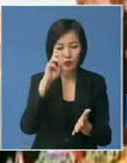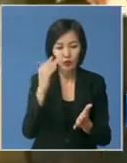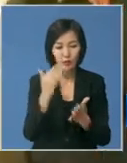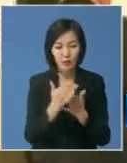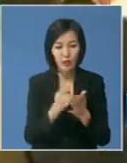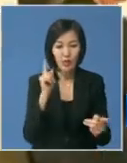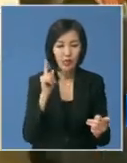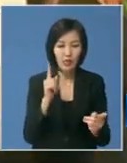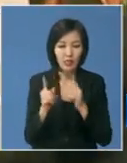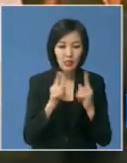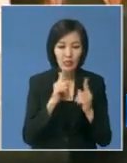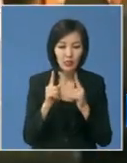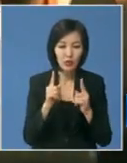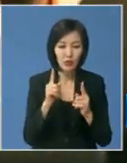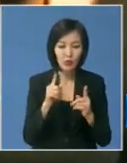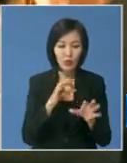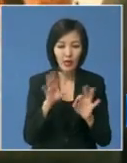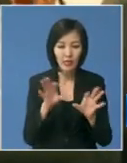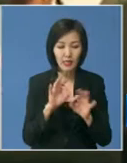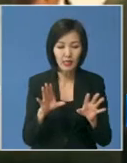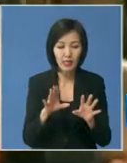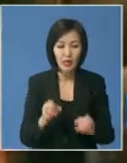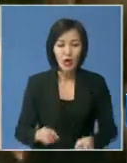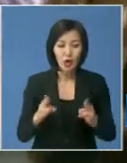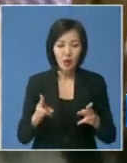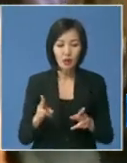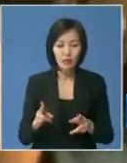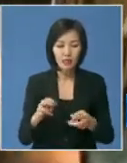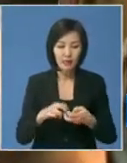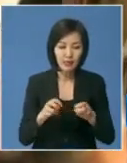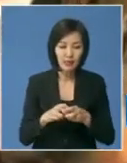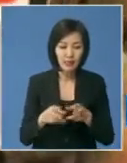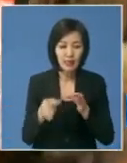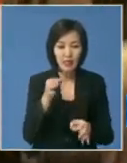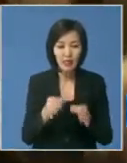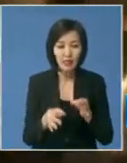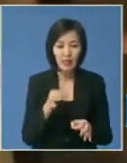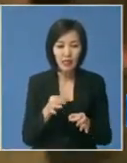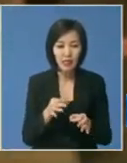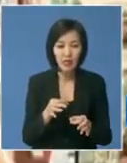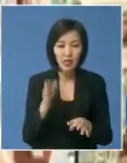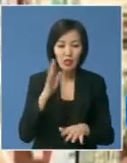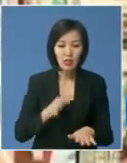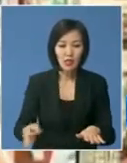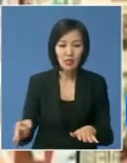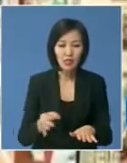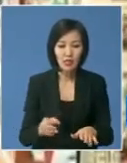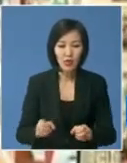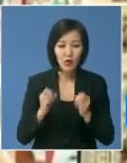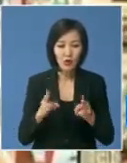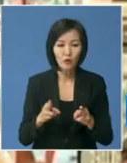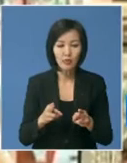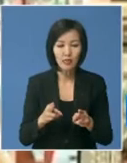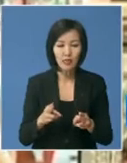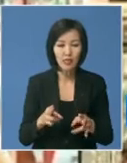кездесу барысында айтылды. Онда тараптар аймақтың қауіпсіздік мәселесін талқылады. Сонымен қатар теңіздегі қауіпсіздік, киберқауіпсіздік,